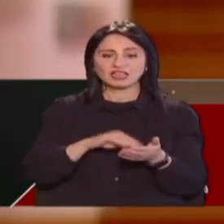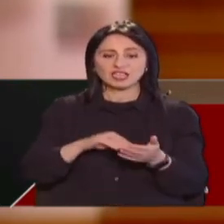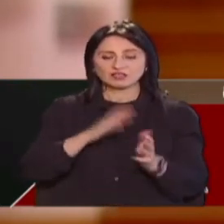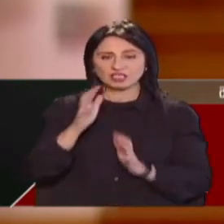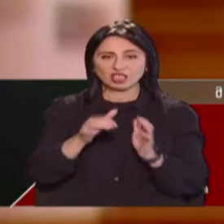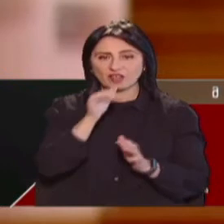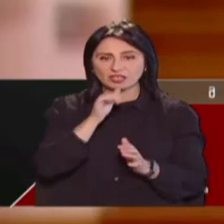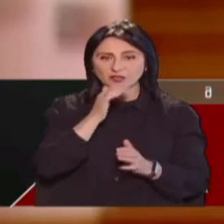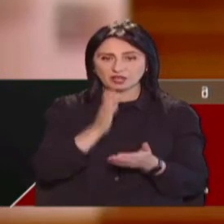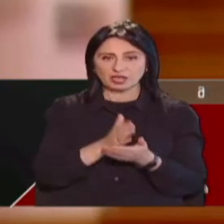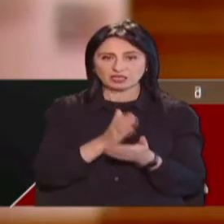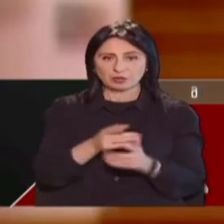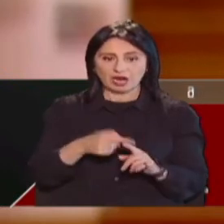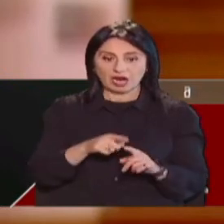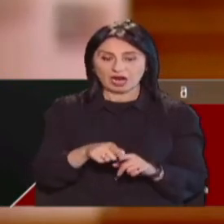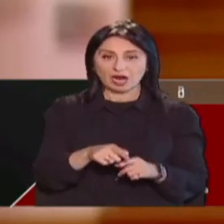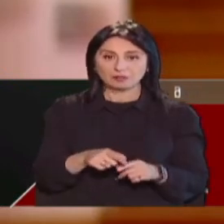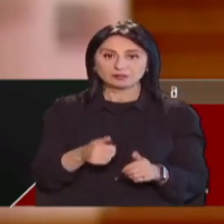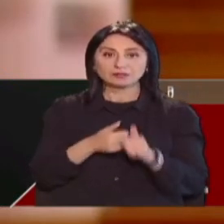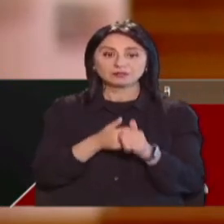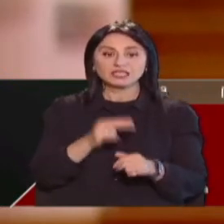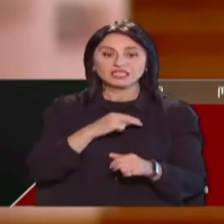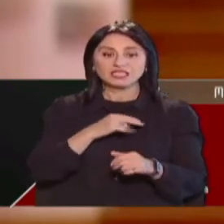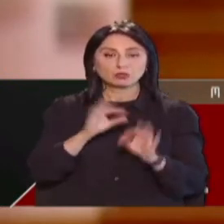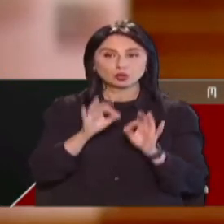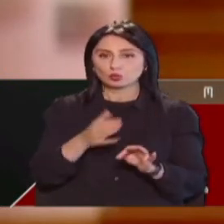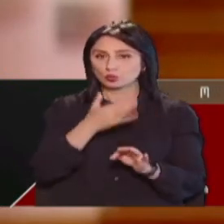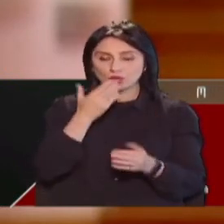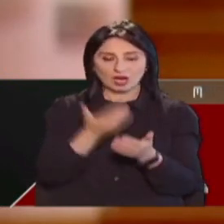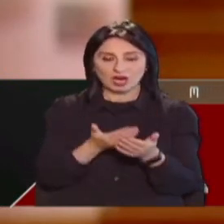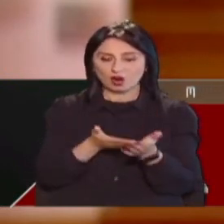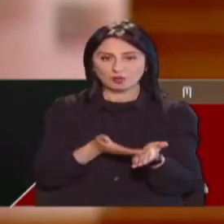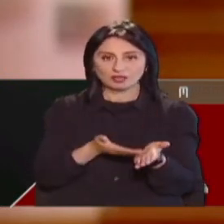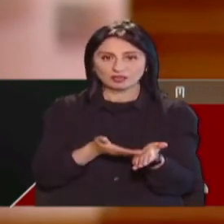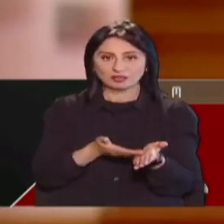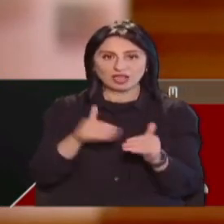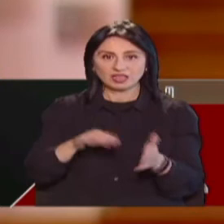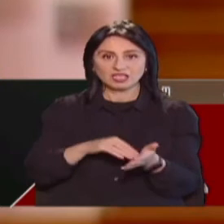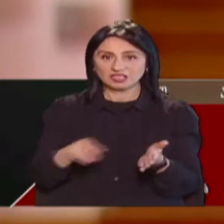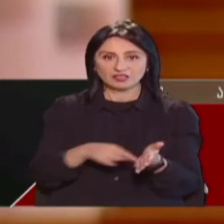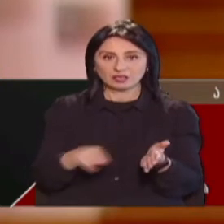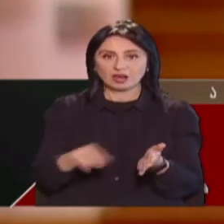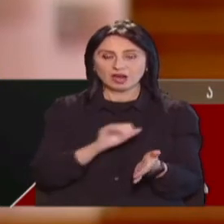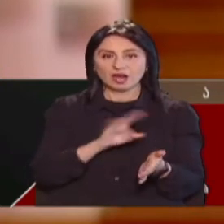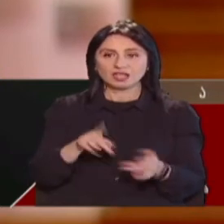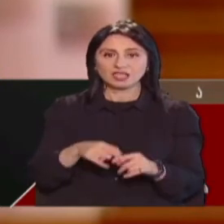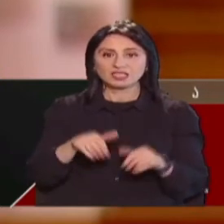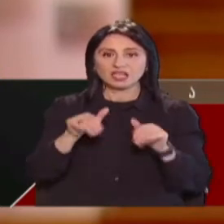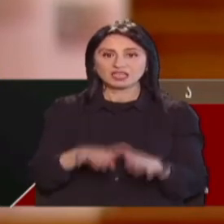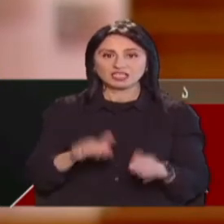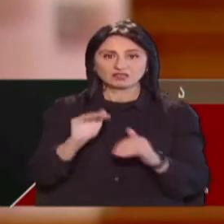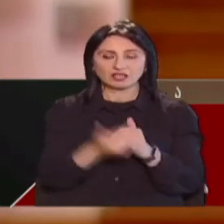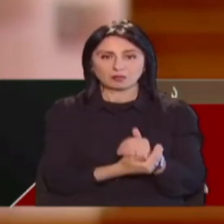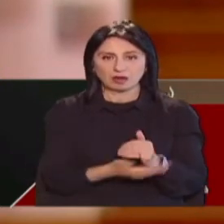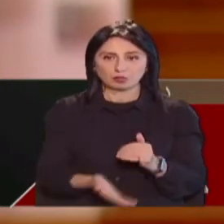și lui expertis romare, zase obs, an armis deus, samușaubi, am recomandație, dascu ne recomandație, an, es dascu nebi